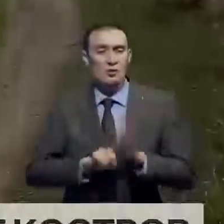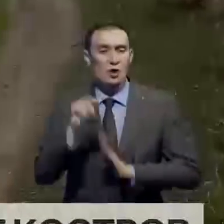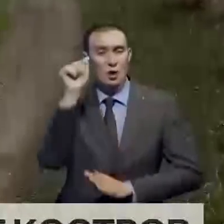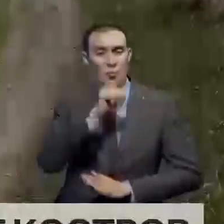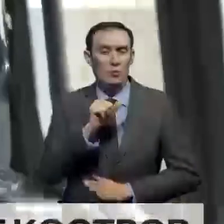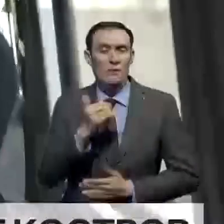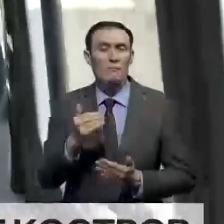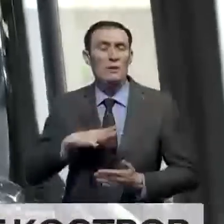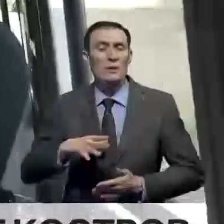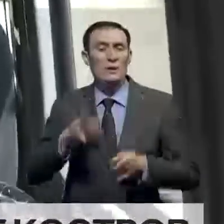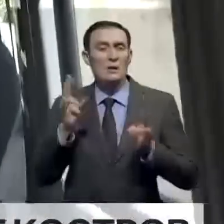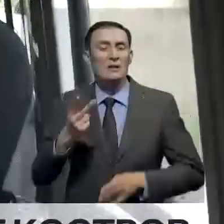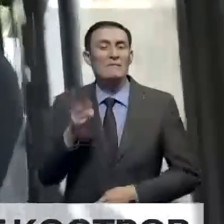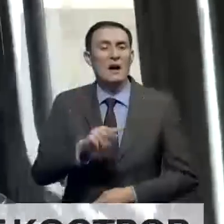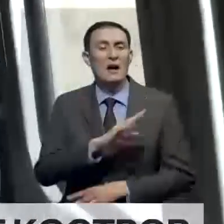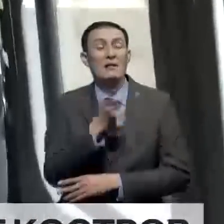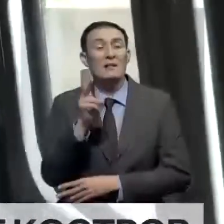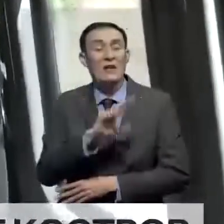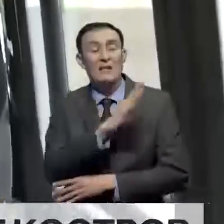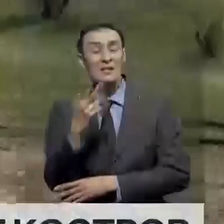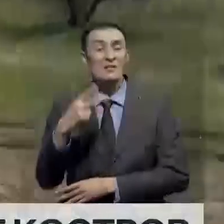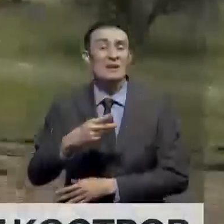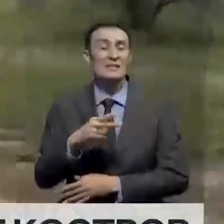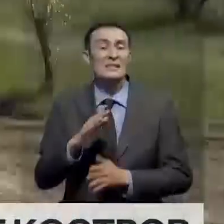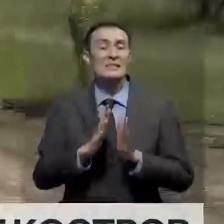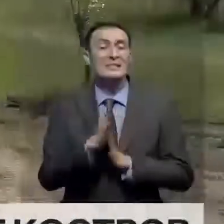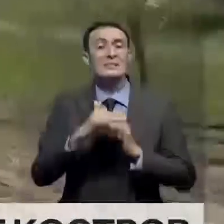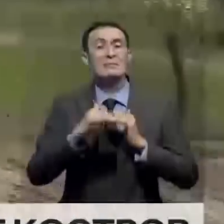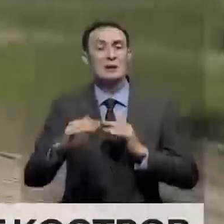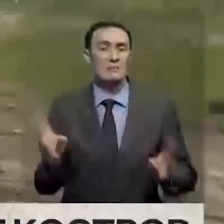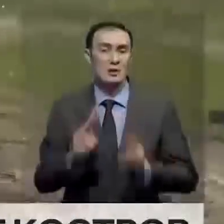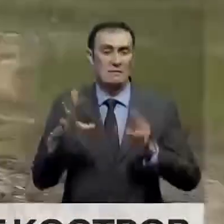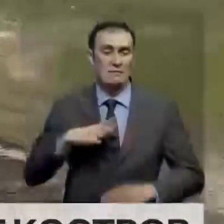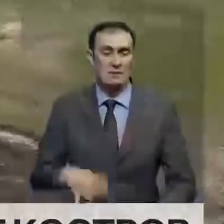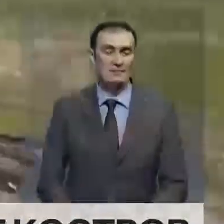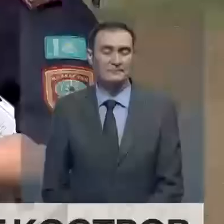начала года в регионе произошло 2 лесных и больше 20 степных пожаров.